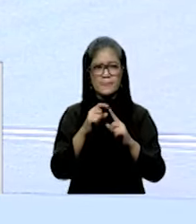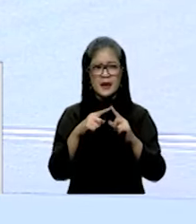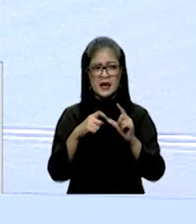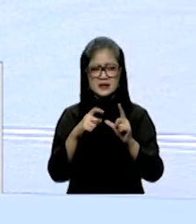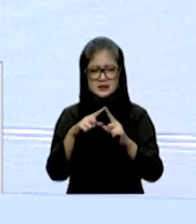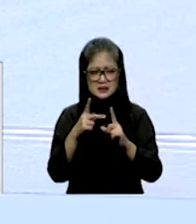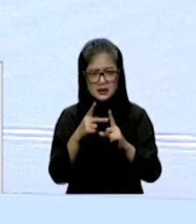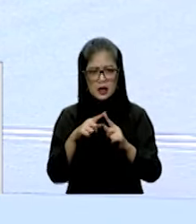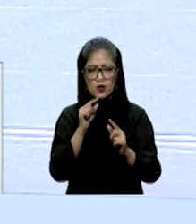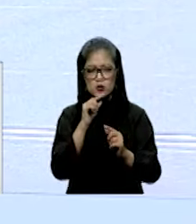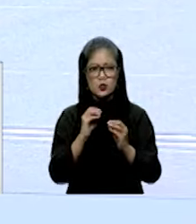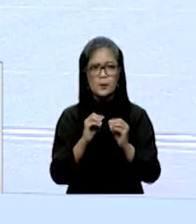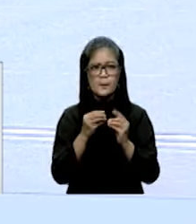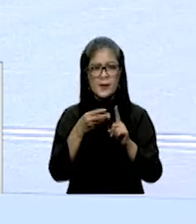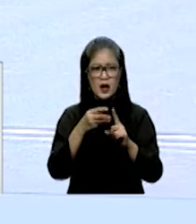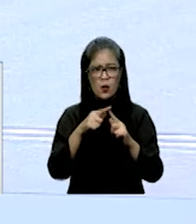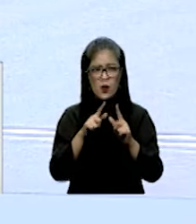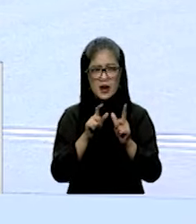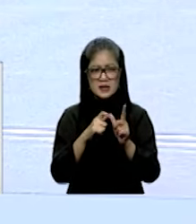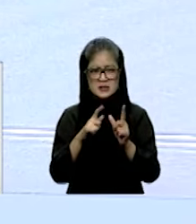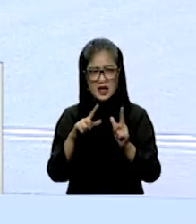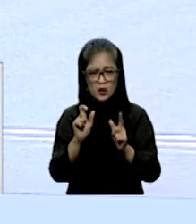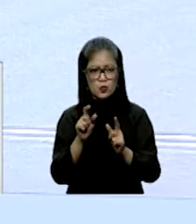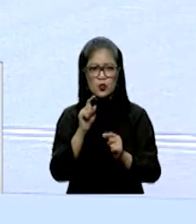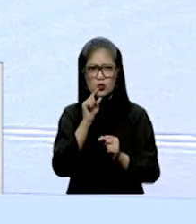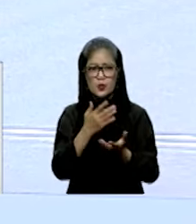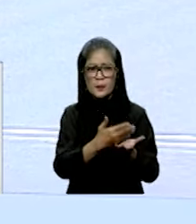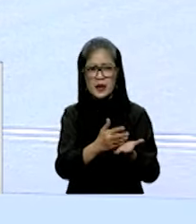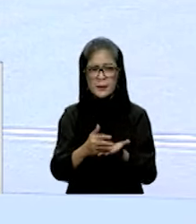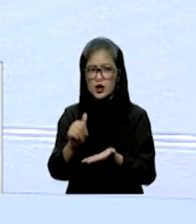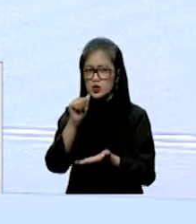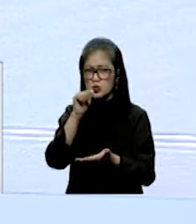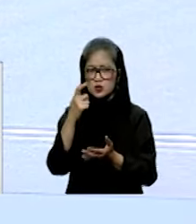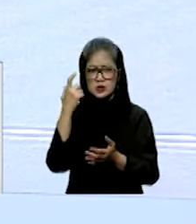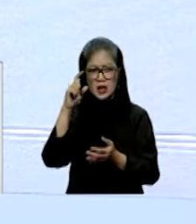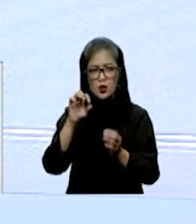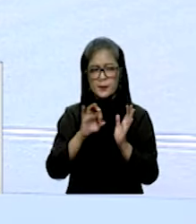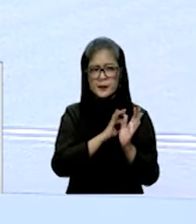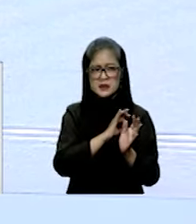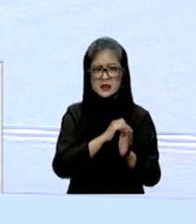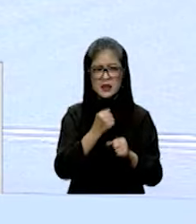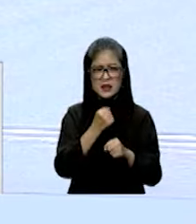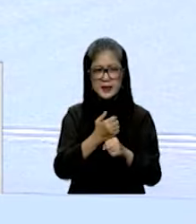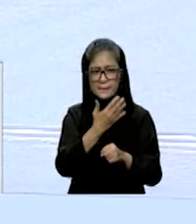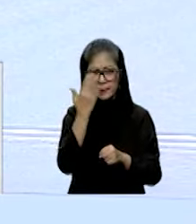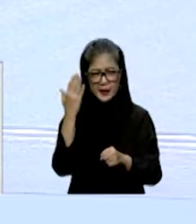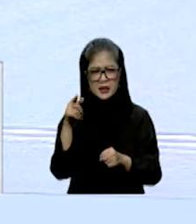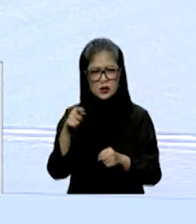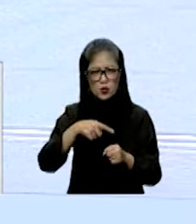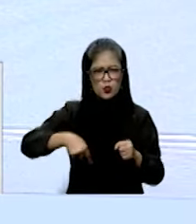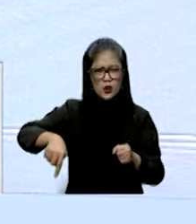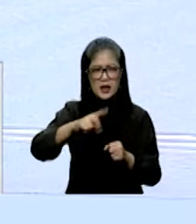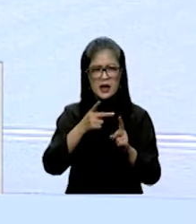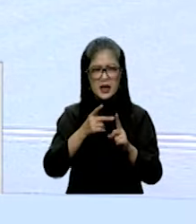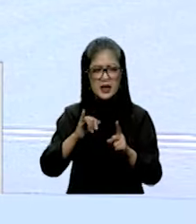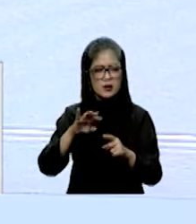Pusat. Kedatangan mereka untuk dimintai keterangan soal aksi bagi-bagi susu cawapres nomor urut 2 Gibran Rakabuming Raka di Bundaran HI